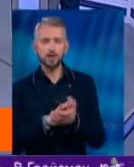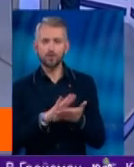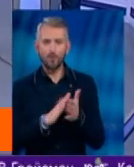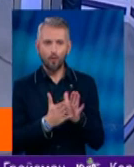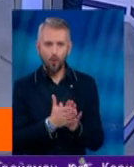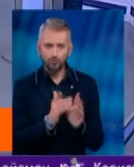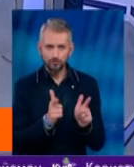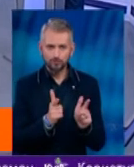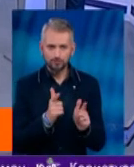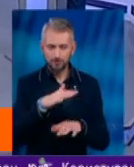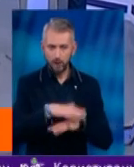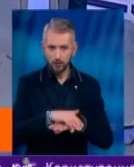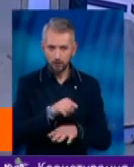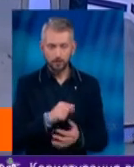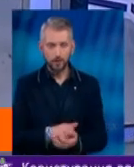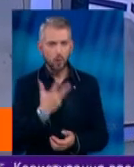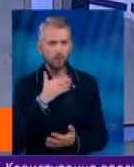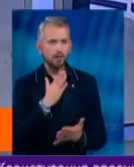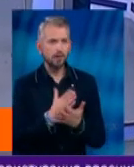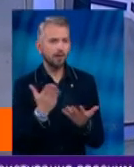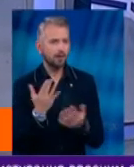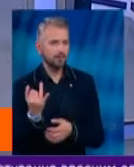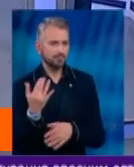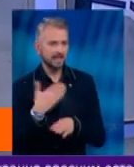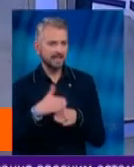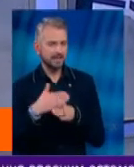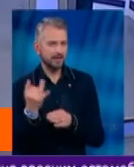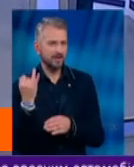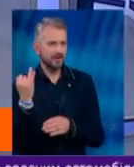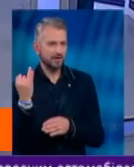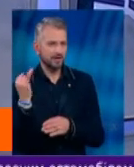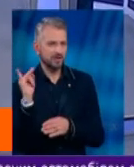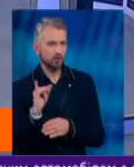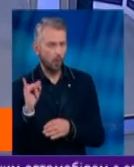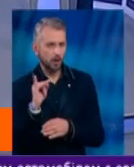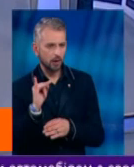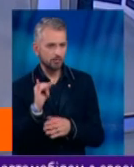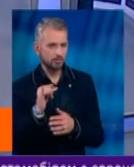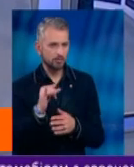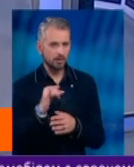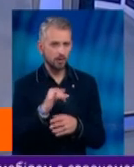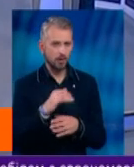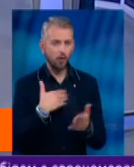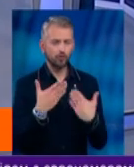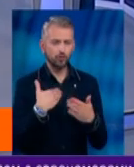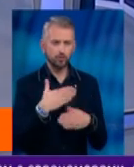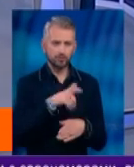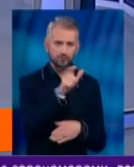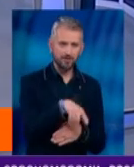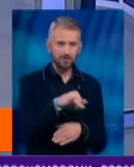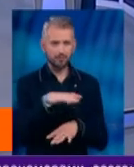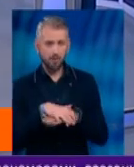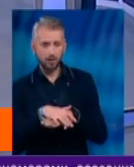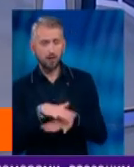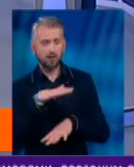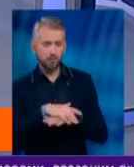банком. Угу. Тобто, коли є якась історія кредитна, так, стосунків боржника з банків, з банком, і банк може розглядати варіанти